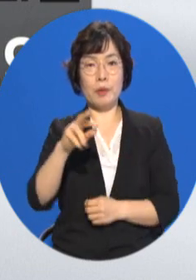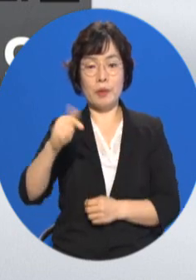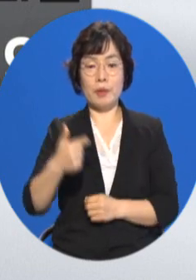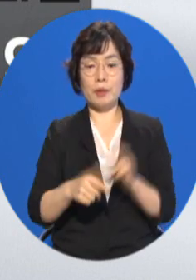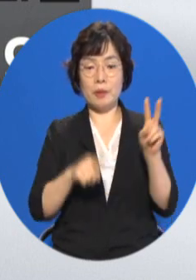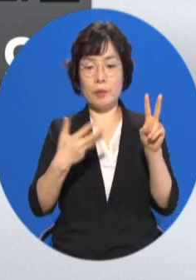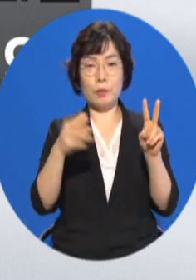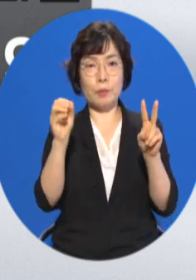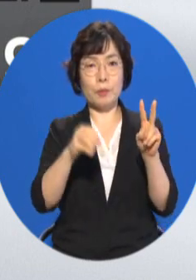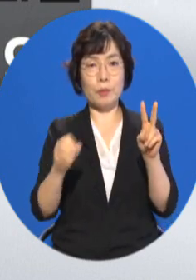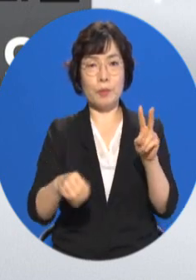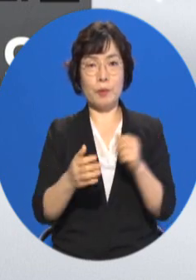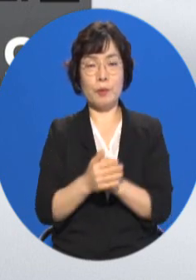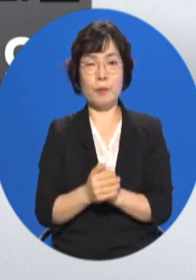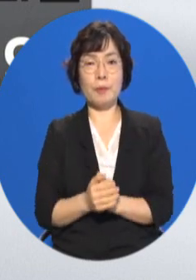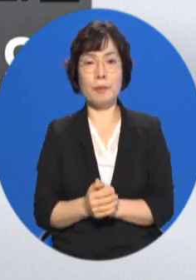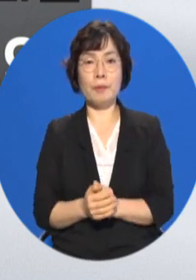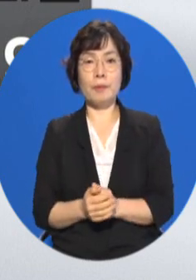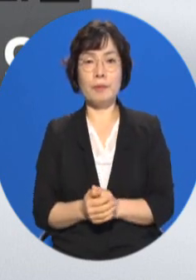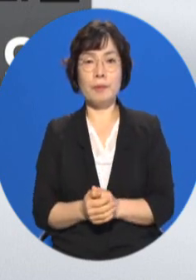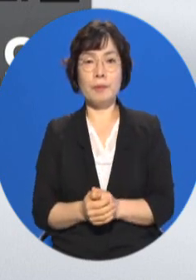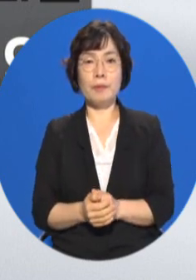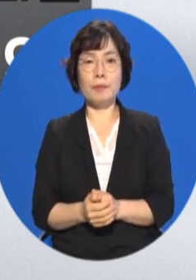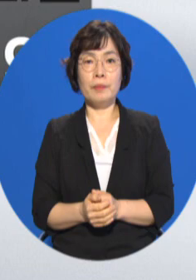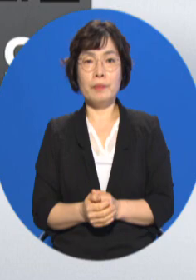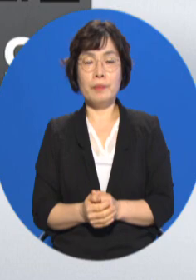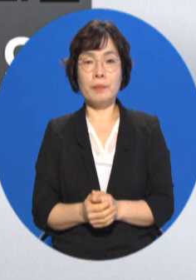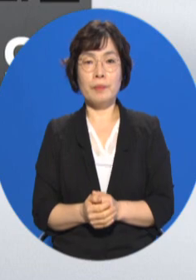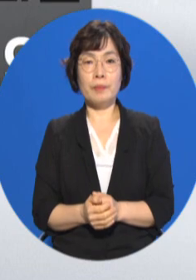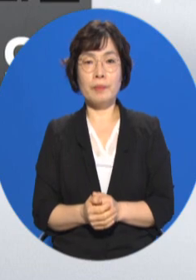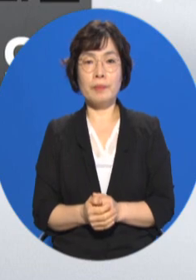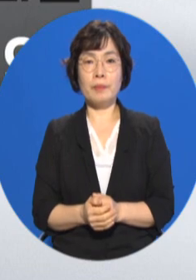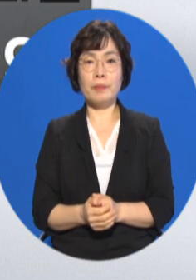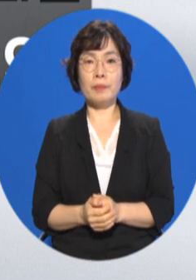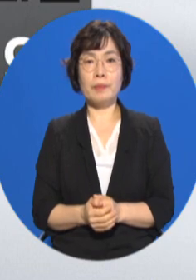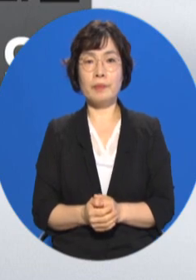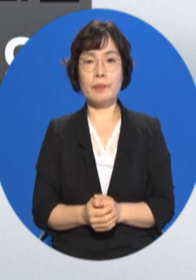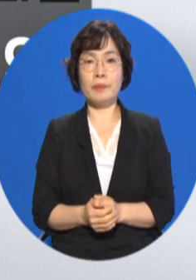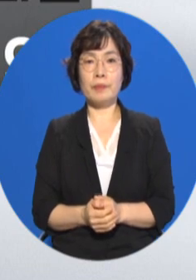2.9%의 득표율을 기록했습니다. MBC 뉴스 문형철입니다.